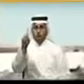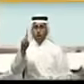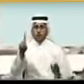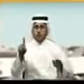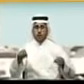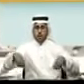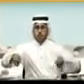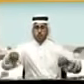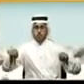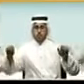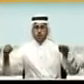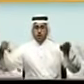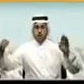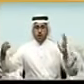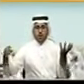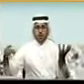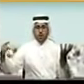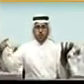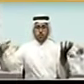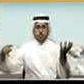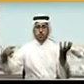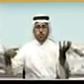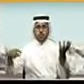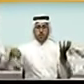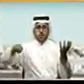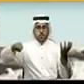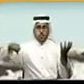القتلى، مشيرين إلى أن التفجيرات